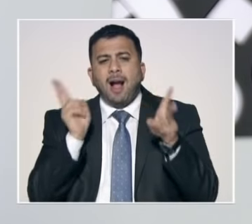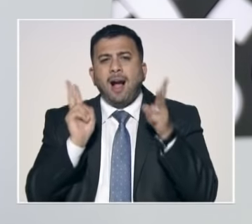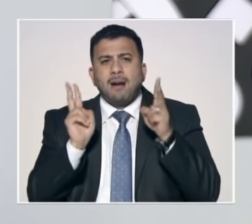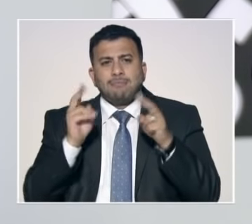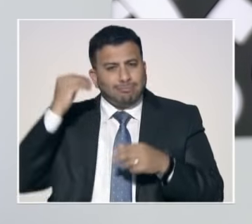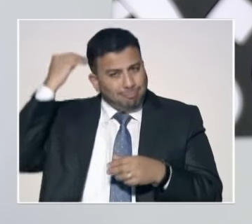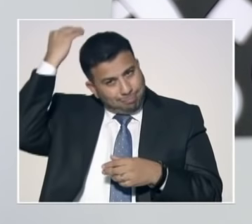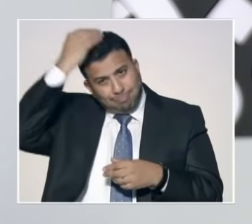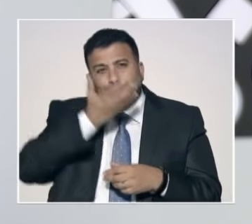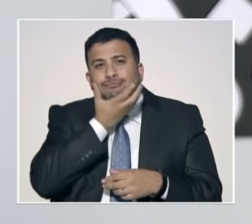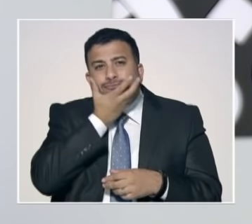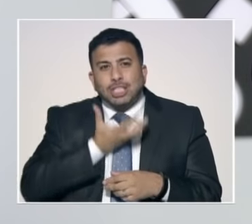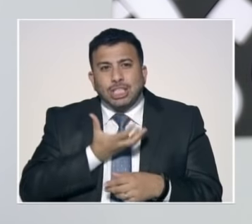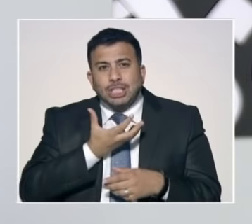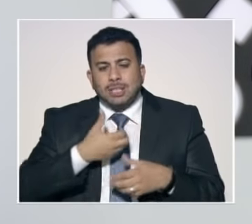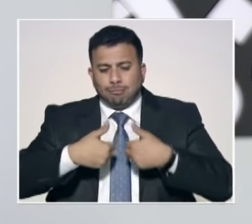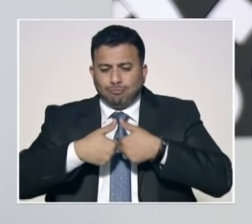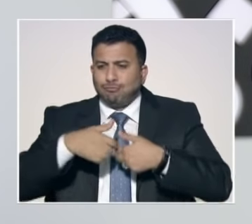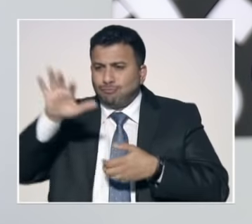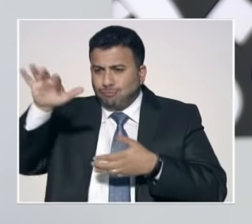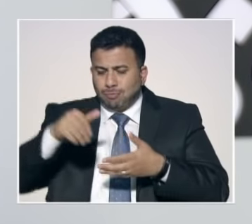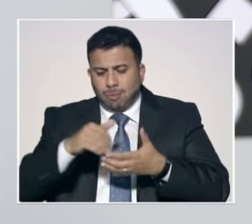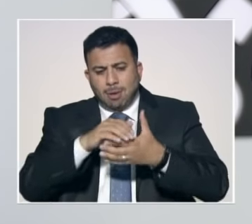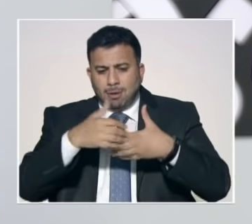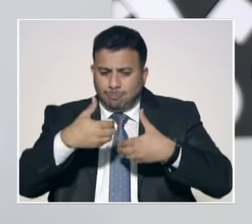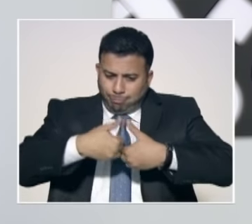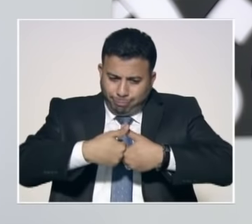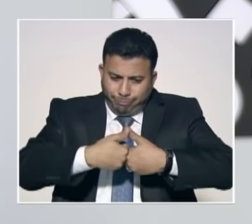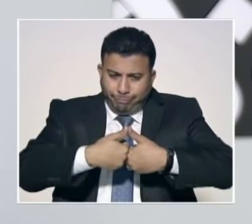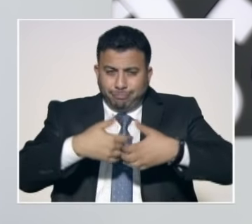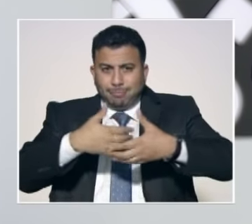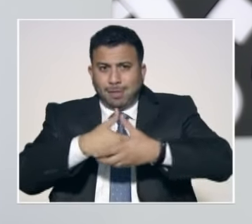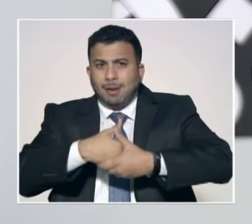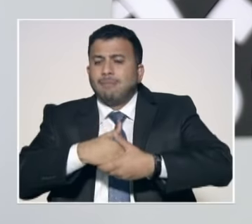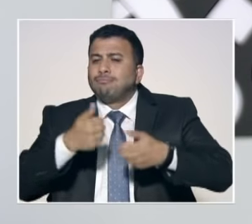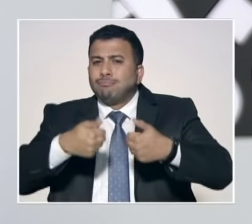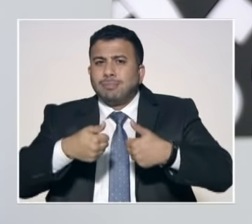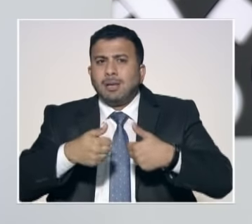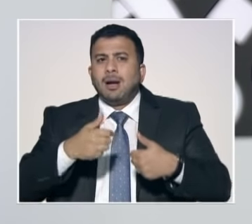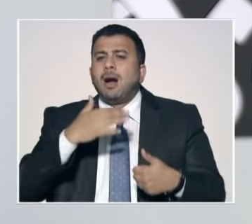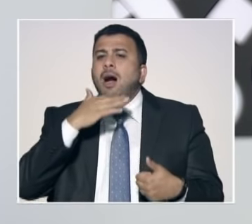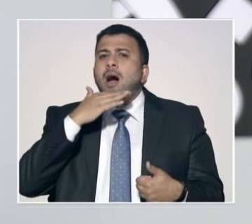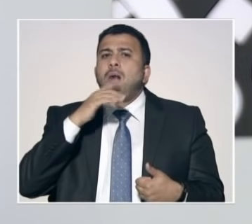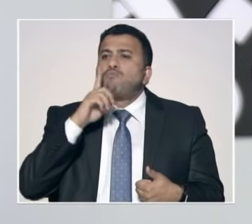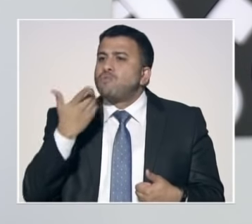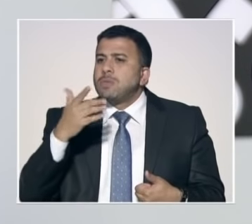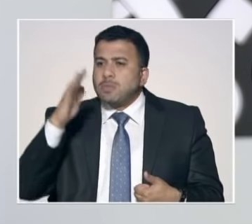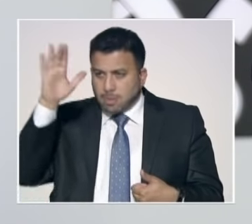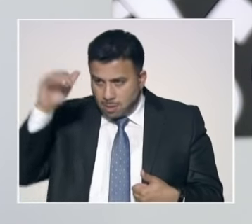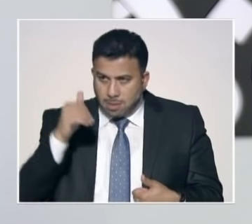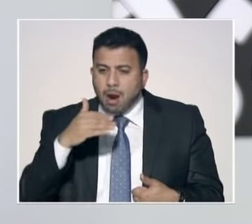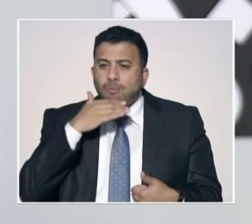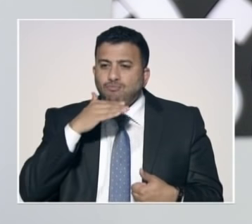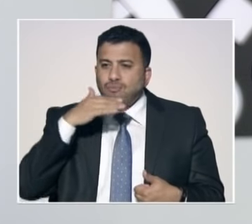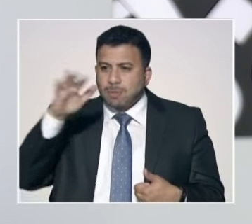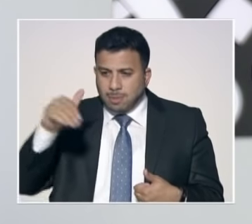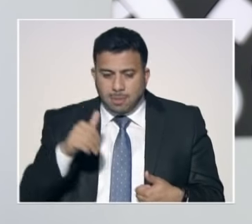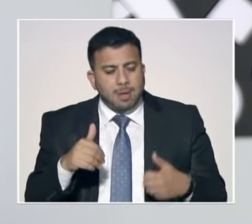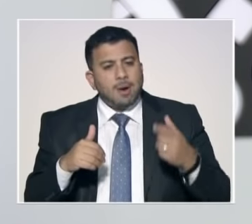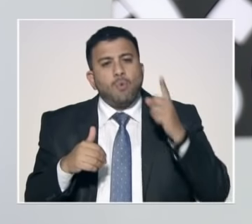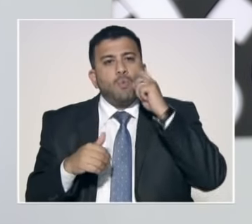يجي ويكتب العقد، يقول الوالد البنت أو ولي أمر البنت يقول للزوج